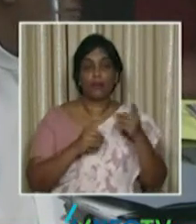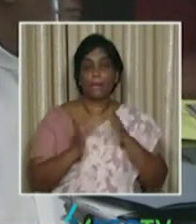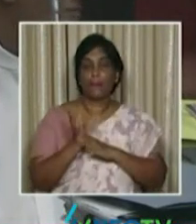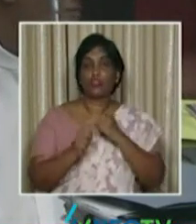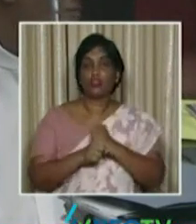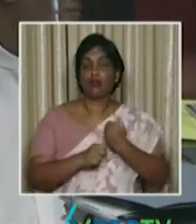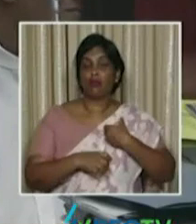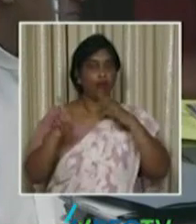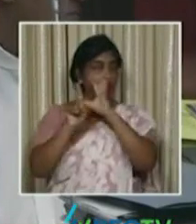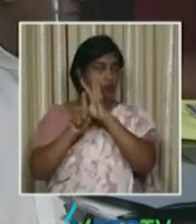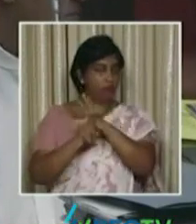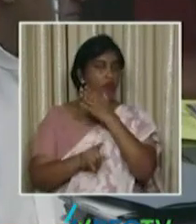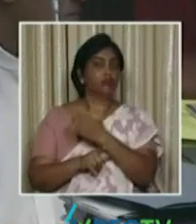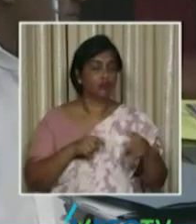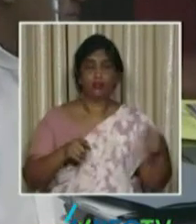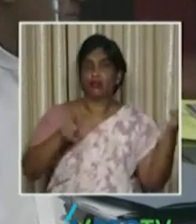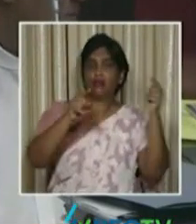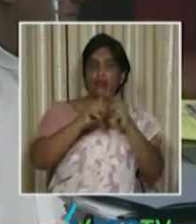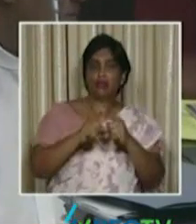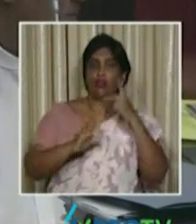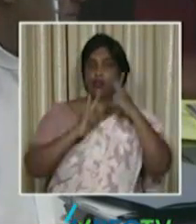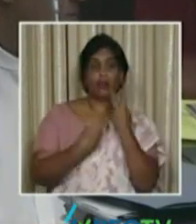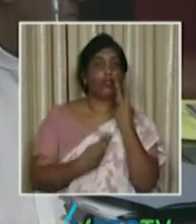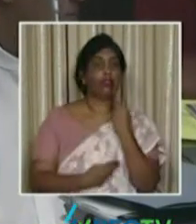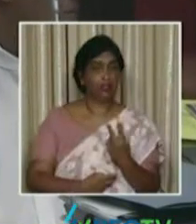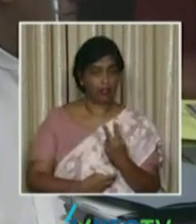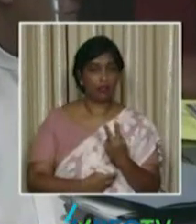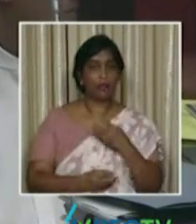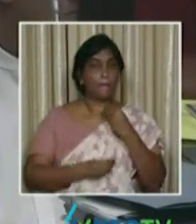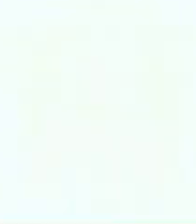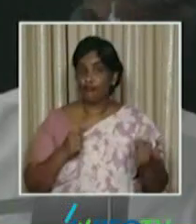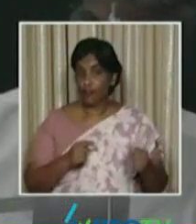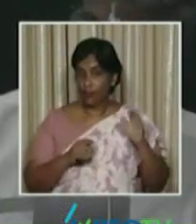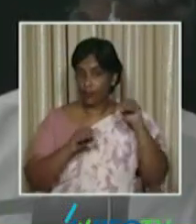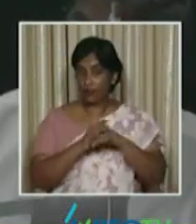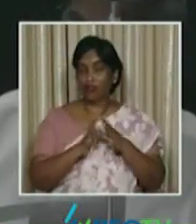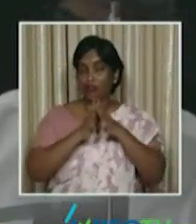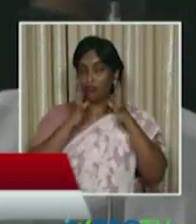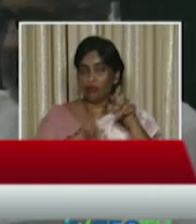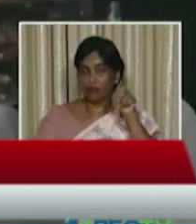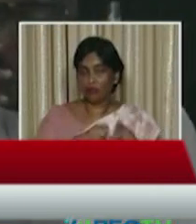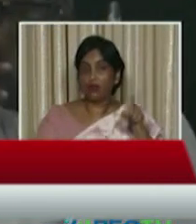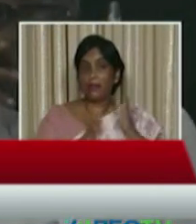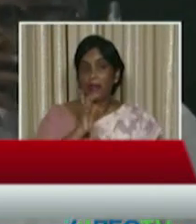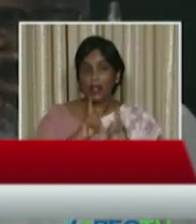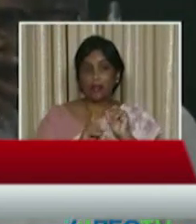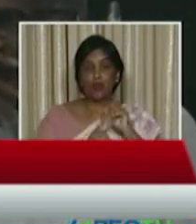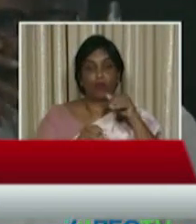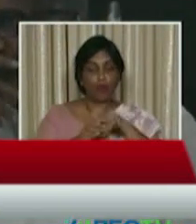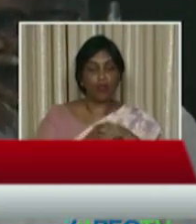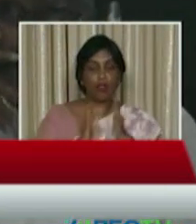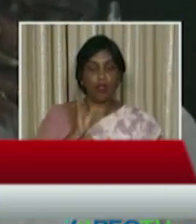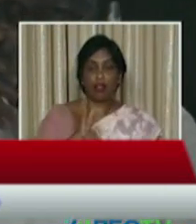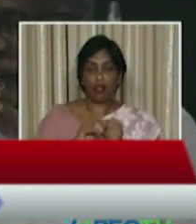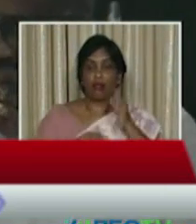ඉතර සාක්ෂි දෙනවා අපිට විරුද්ධව. දැන් මේකත් තියයි ජාත්‍යන්තර පරීක්ෂණ දෙකයි. ආයෝජන ලංකාවට එයිද? බොහෝ දෙනා ඉන්නවා ඒ අමාත්‍ය මණ්ඩලයේ ඒ වෙලාවේ